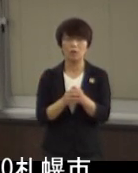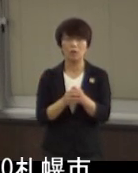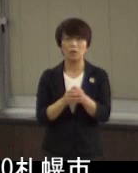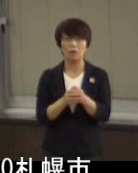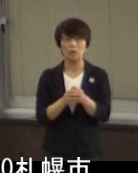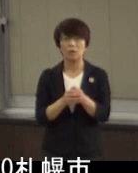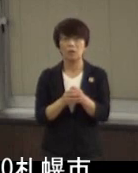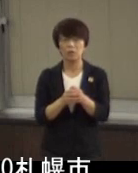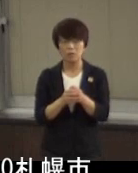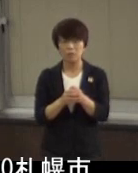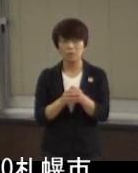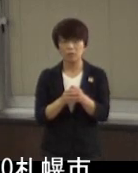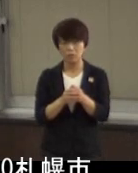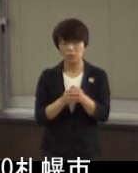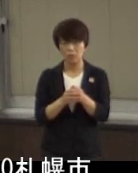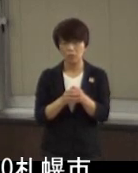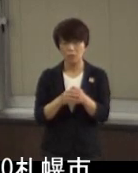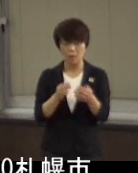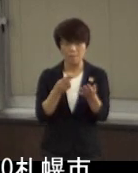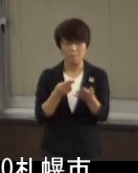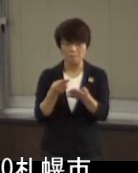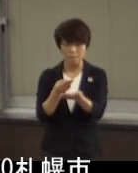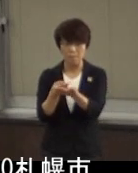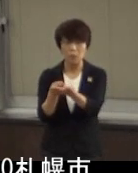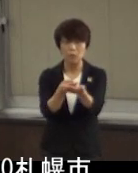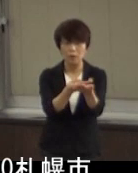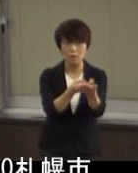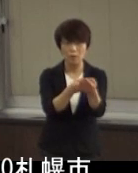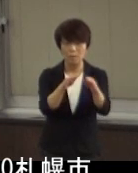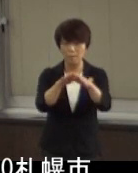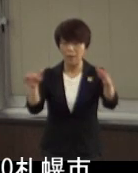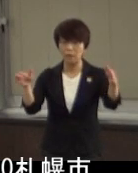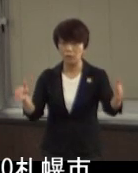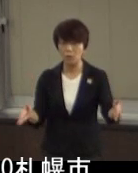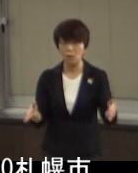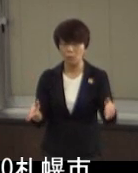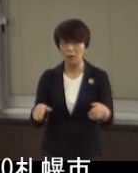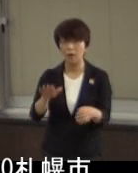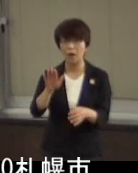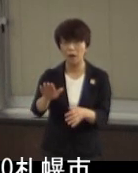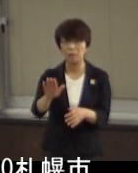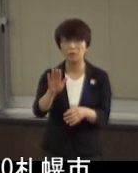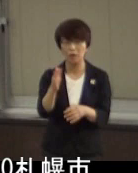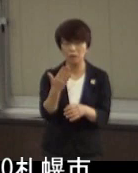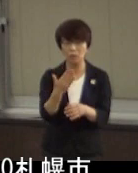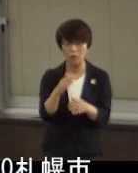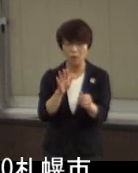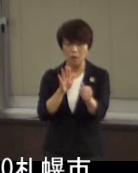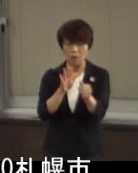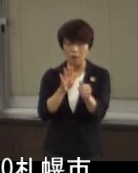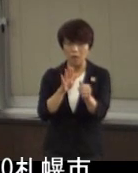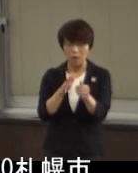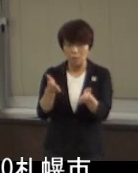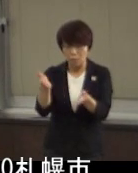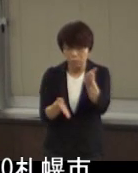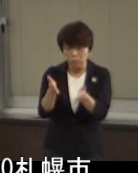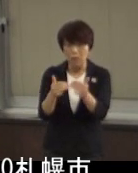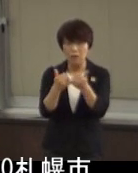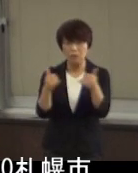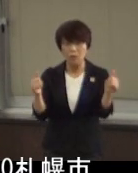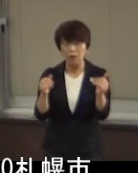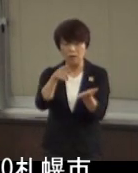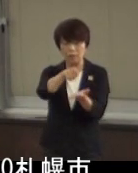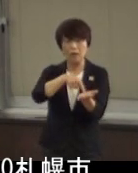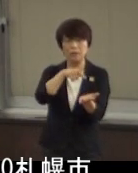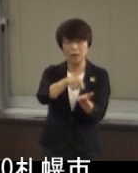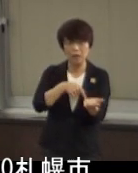ね、受け入れ病床、ベッドは確保されていても人手が足りなくなるという状況が